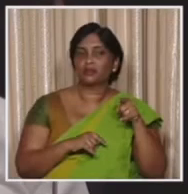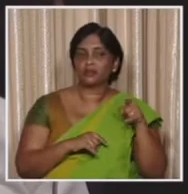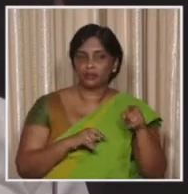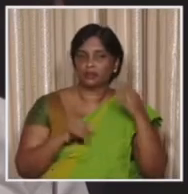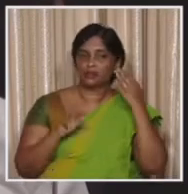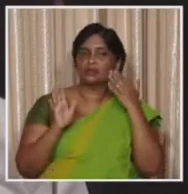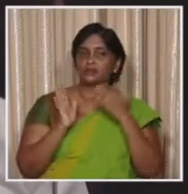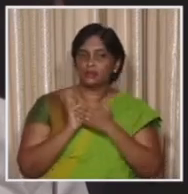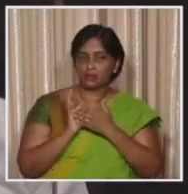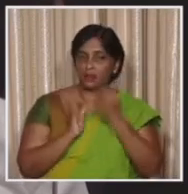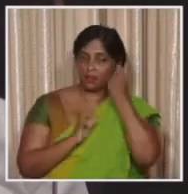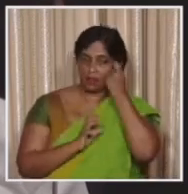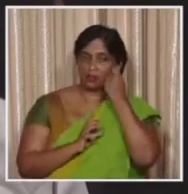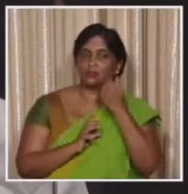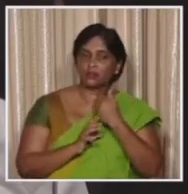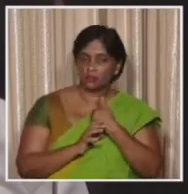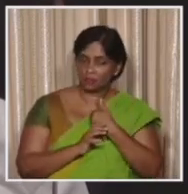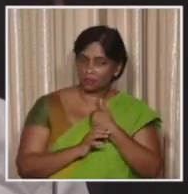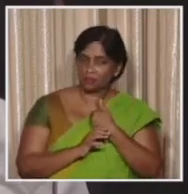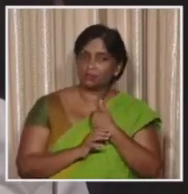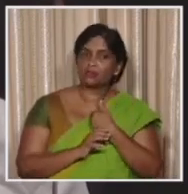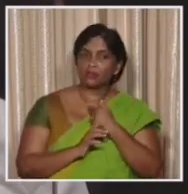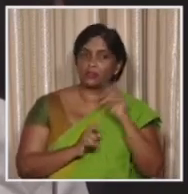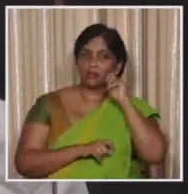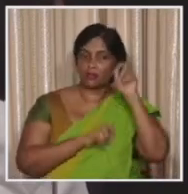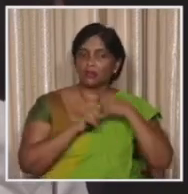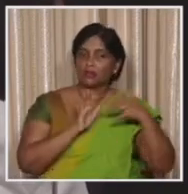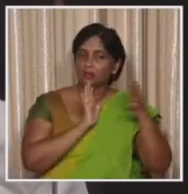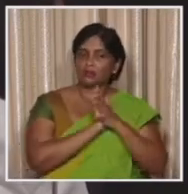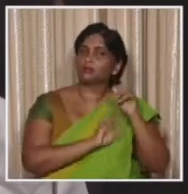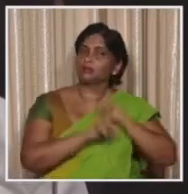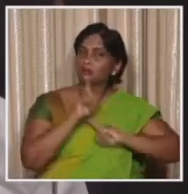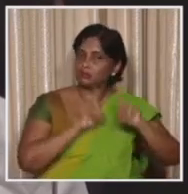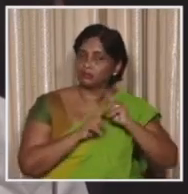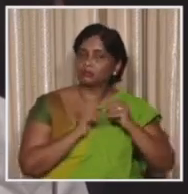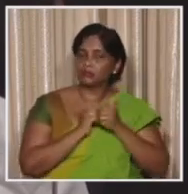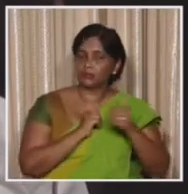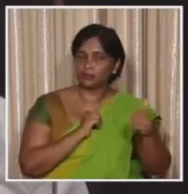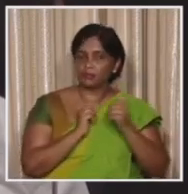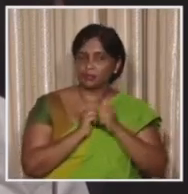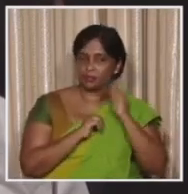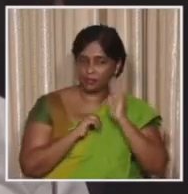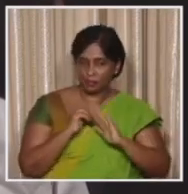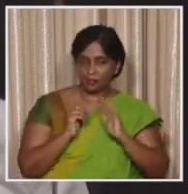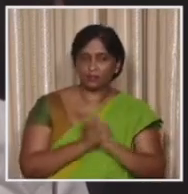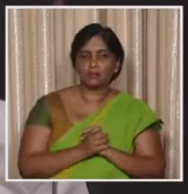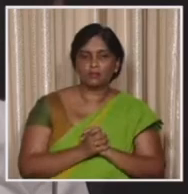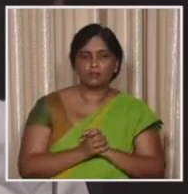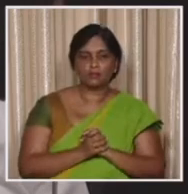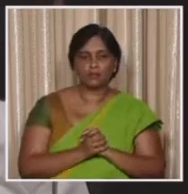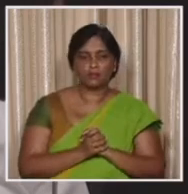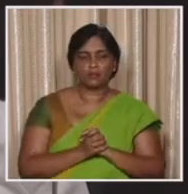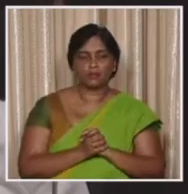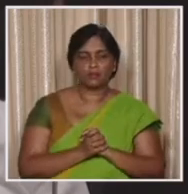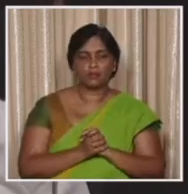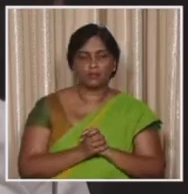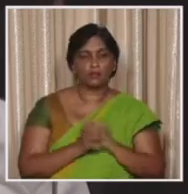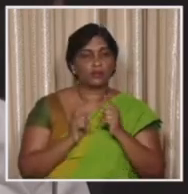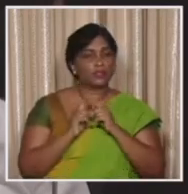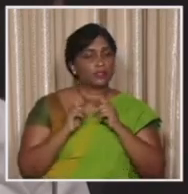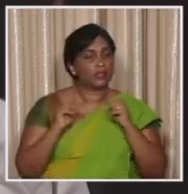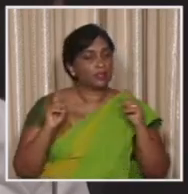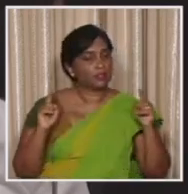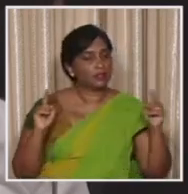esam banding, obatu makai wujudna wat, apa nildari mandlet te kesaka cakal lekra wasya, ikatu itu selasan balapurutuna, insa mandir